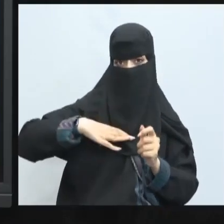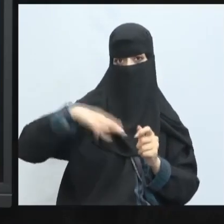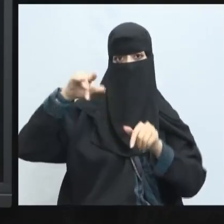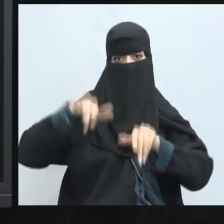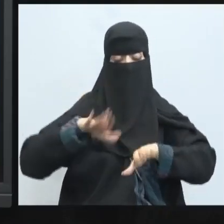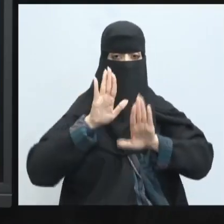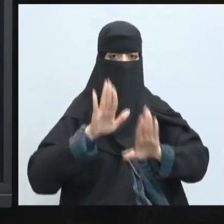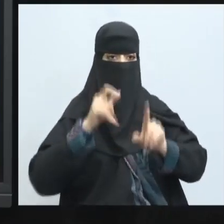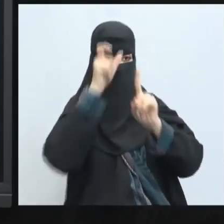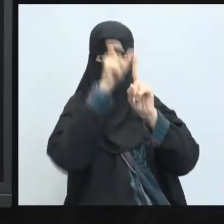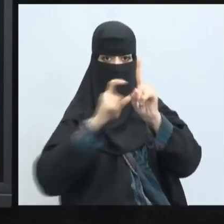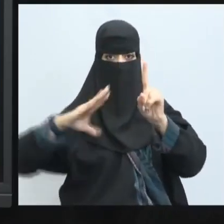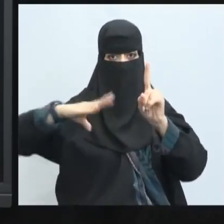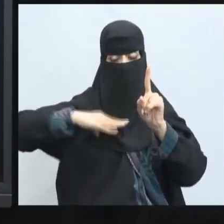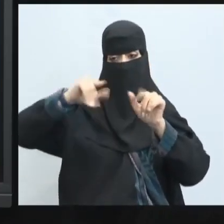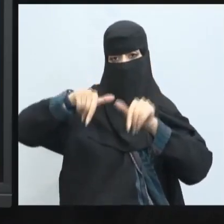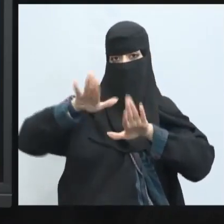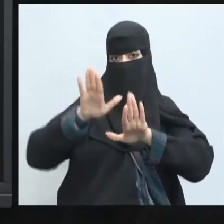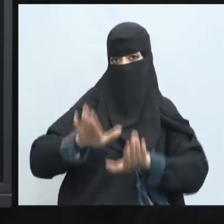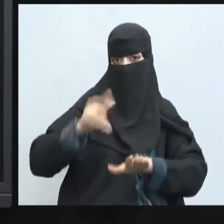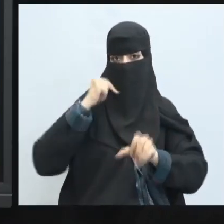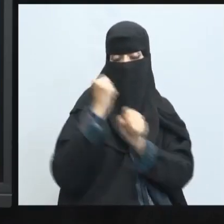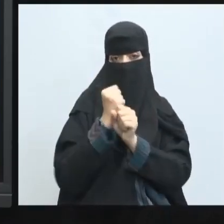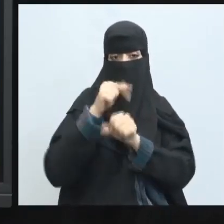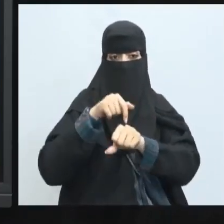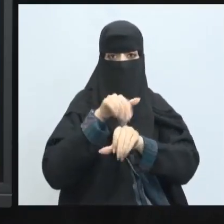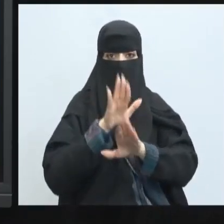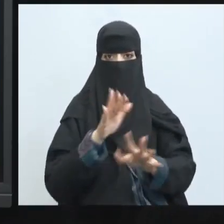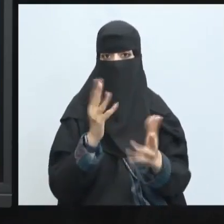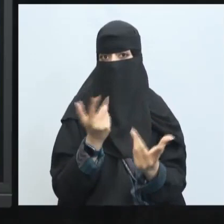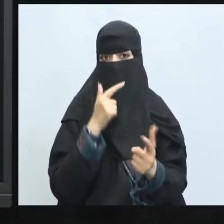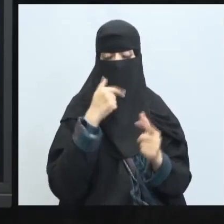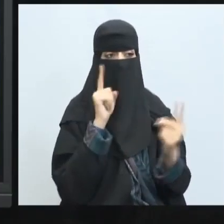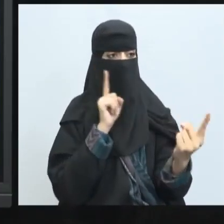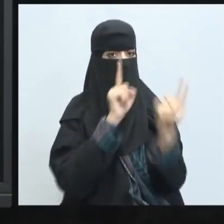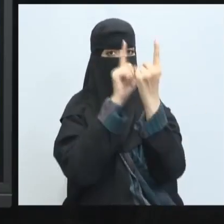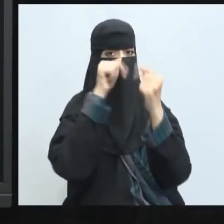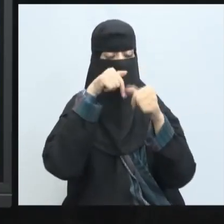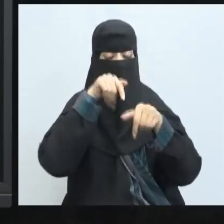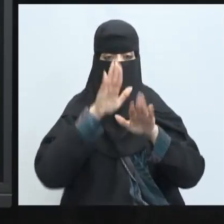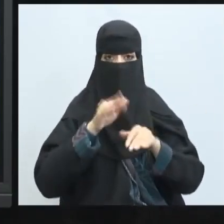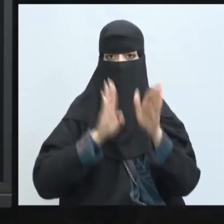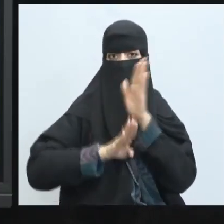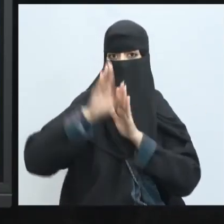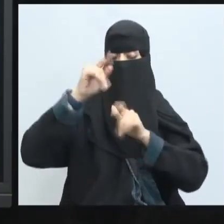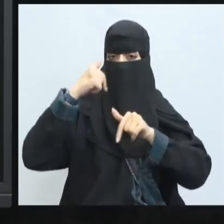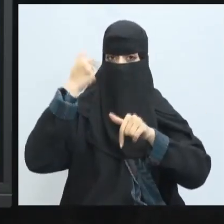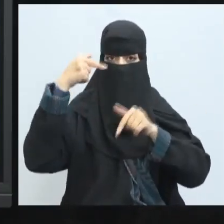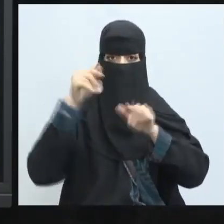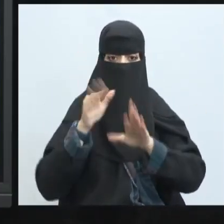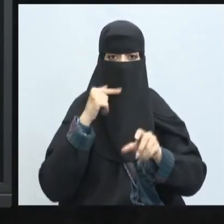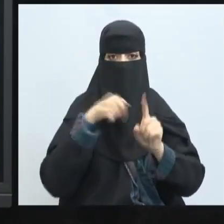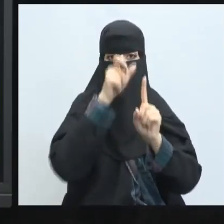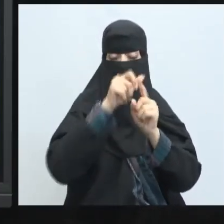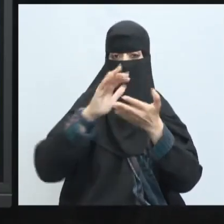يتفرغ للمهام الكبيره في تنظيم الوقت يساعد ايضا في استقبال الزوار في تحسين صوره المنظمه في